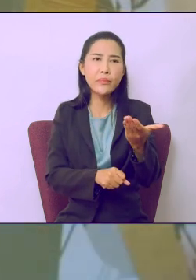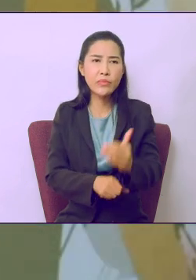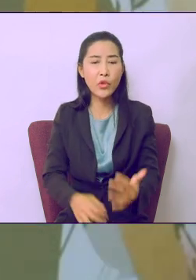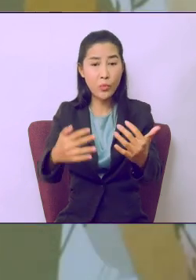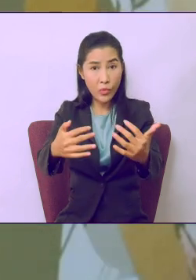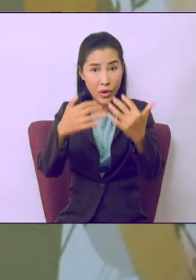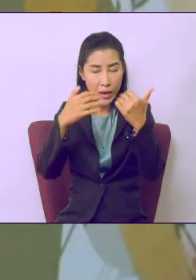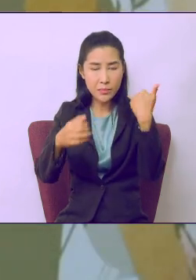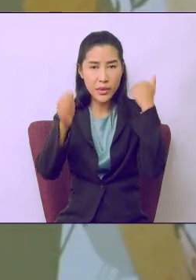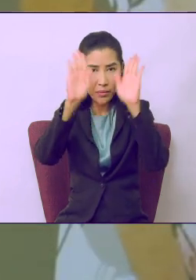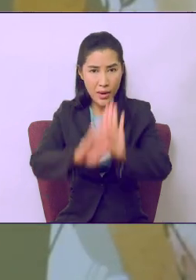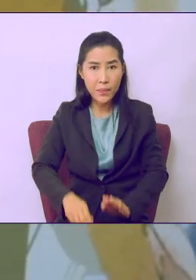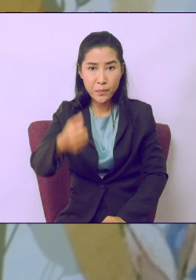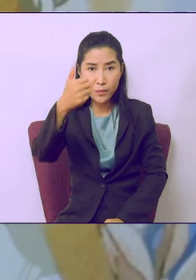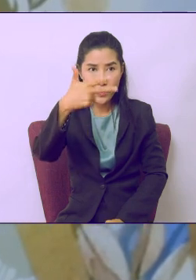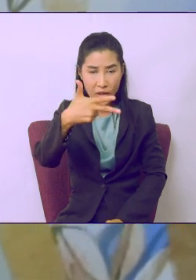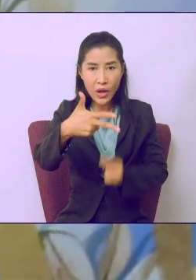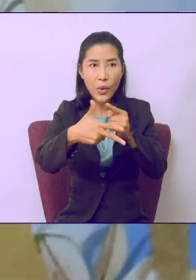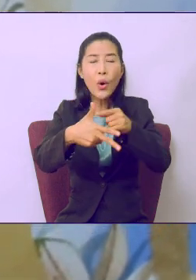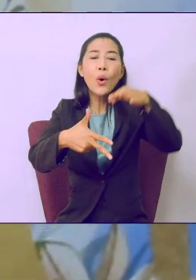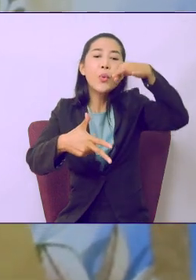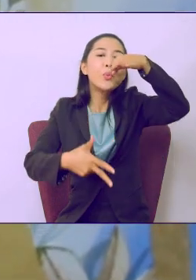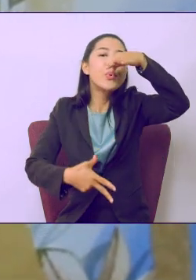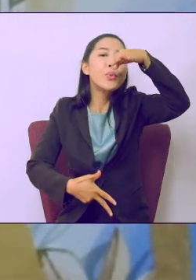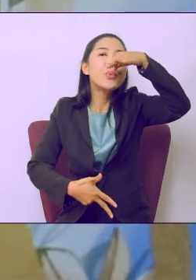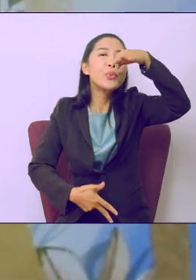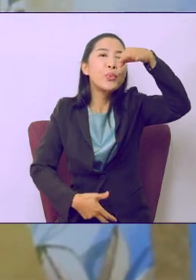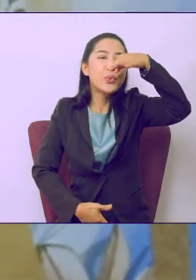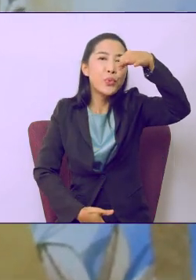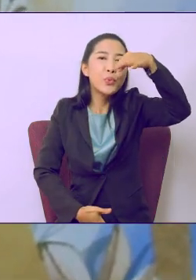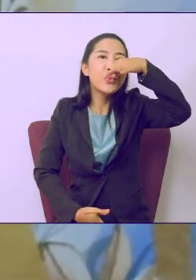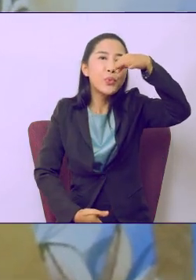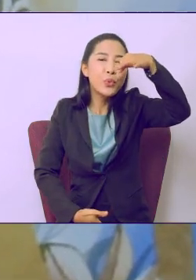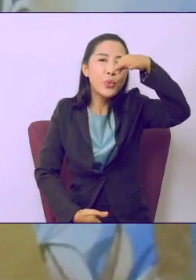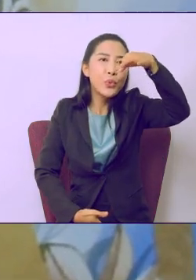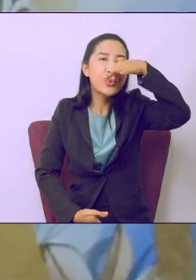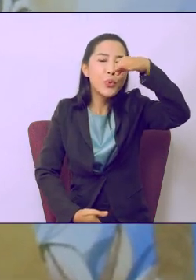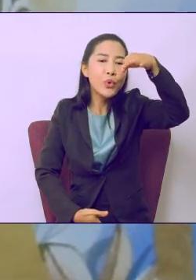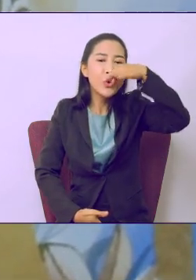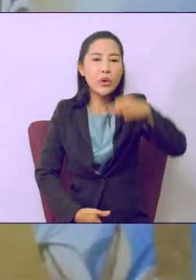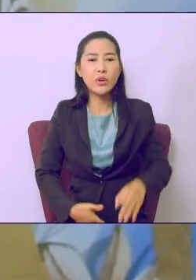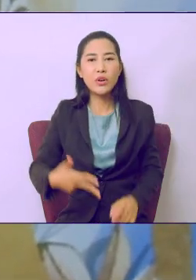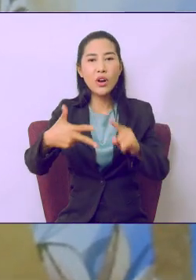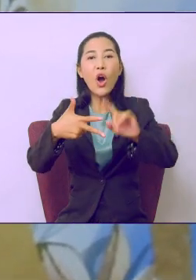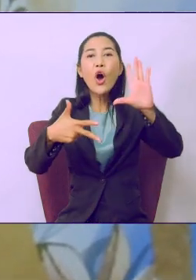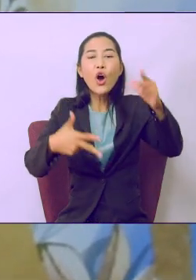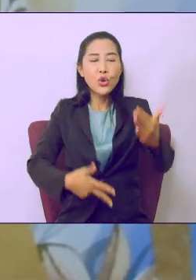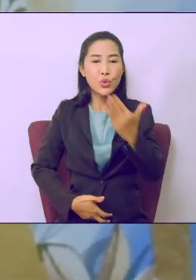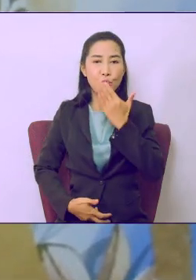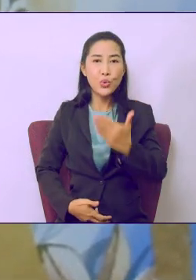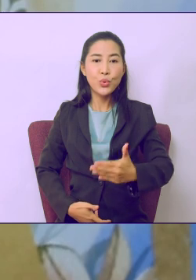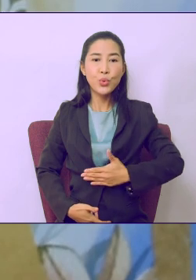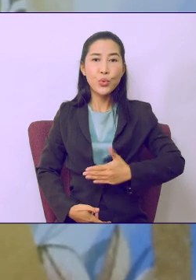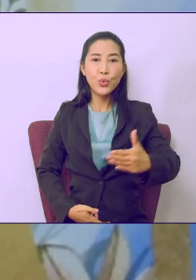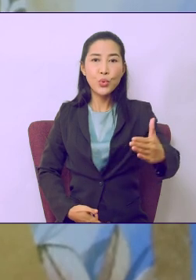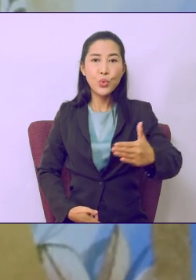ลมหายใจมี3แบบนะครับก็จะมีตัวเป่านะครับอ่าทิชชู่นะครับหรือเสียงออกชู่นะครับแล้วก็ดึงทองเข้านะครับหรือ